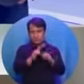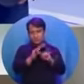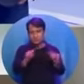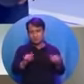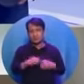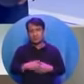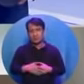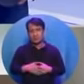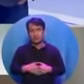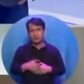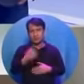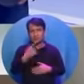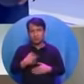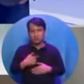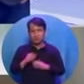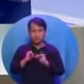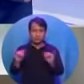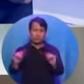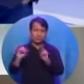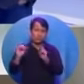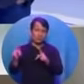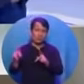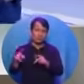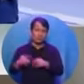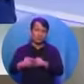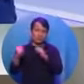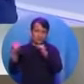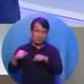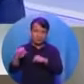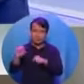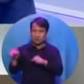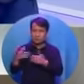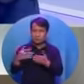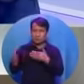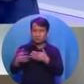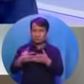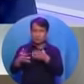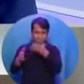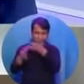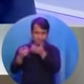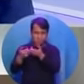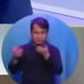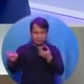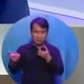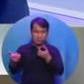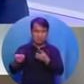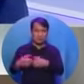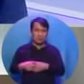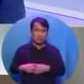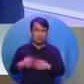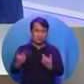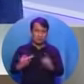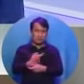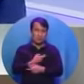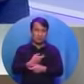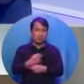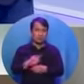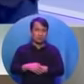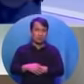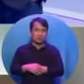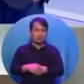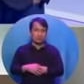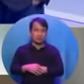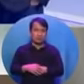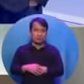sir. Okay. Ang sa akin lang, sir, sana maging okay na sige. Kami at wala lang pakialamanan, sir, okay. Okay, na sige. Yung walang masaktan, walang gulo, sir. Okay. Yun